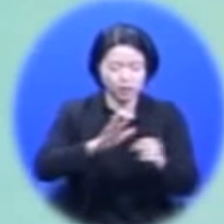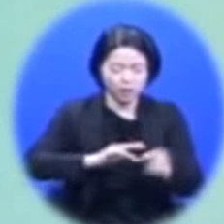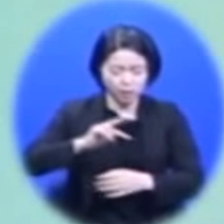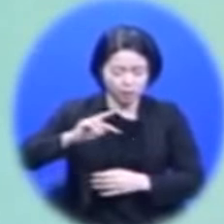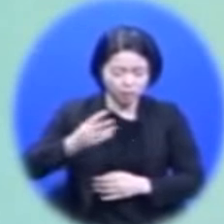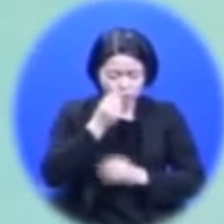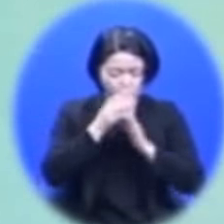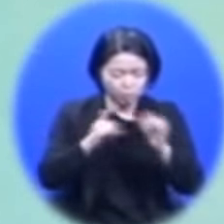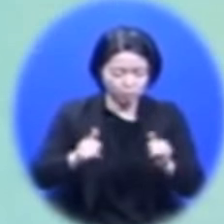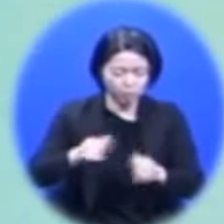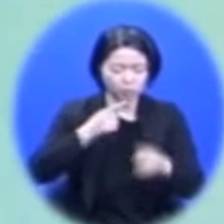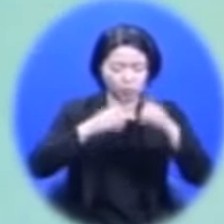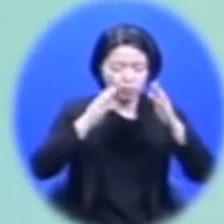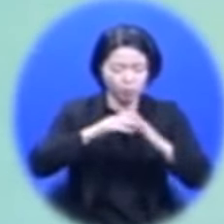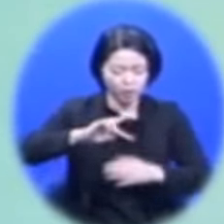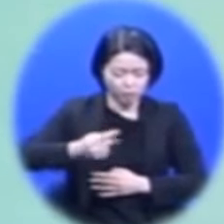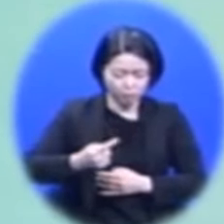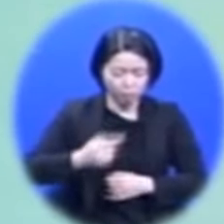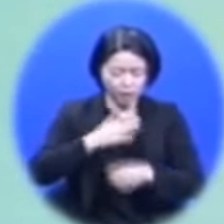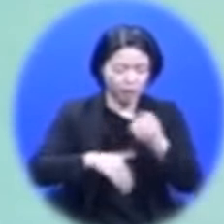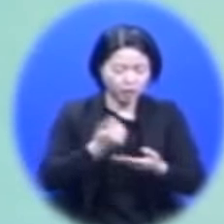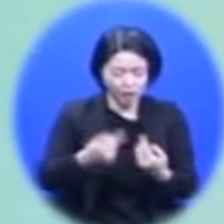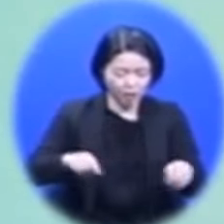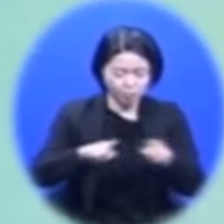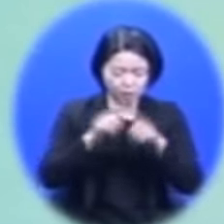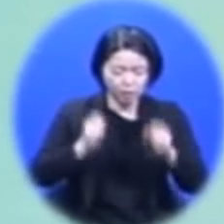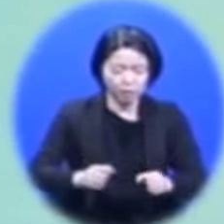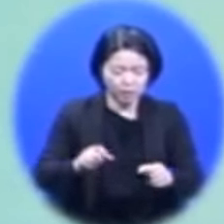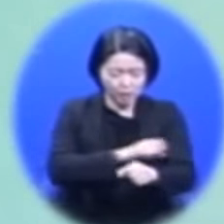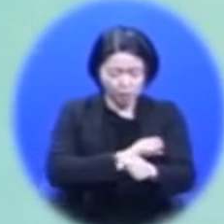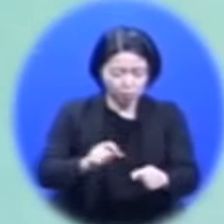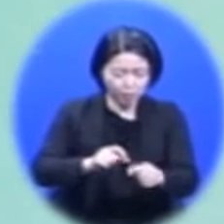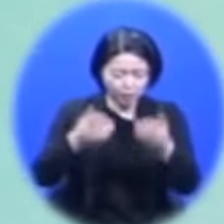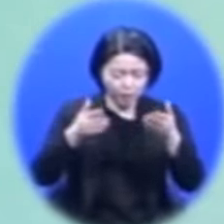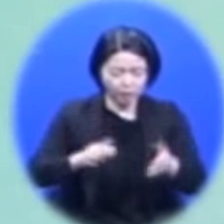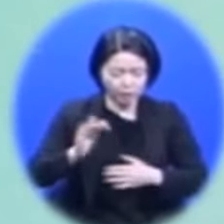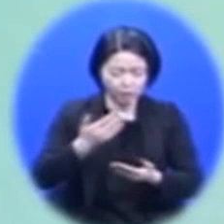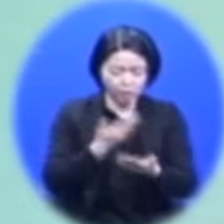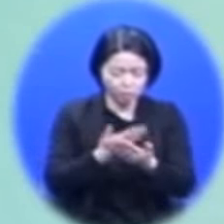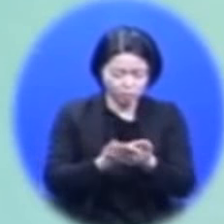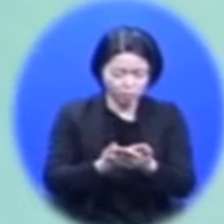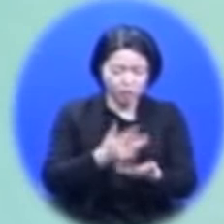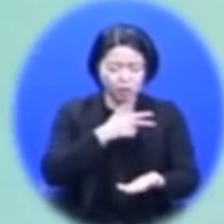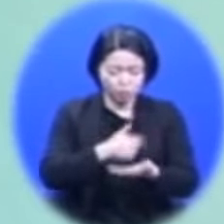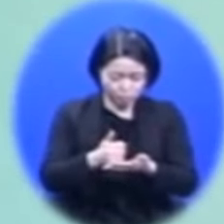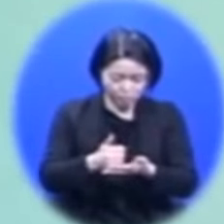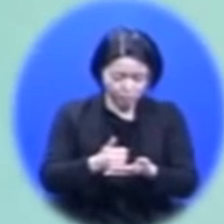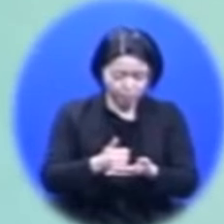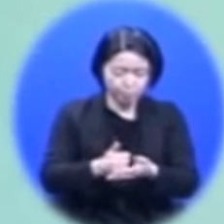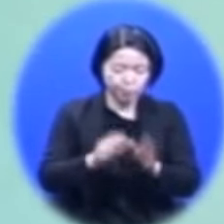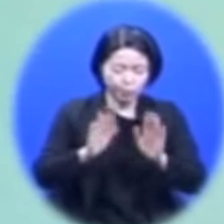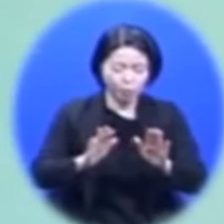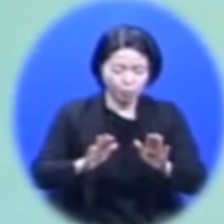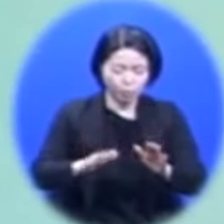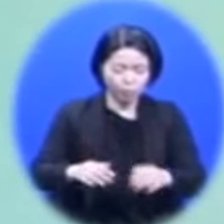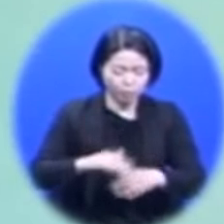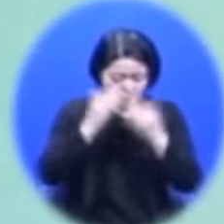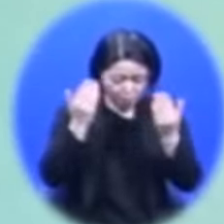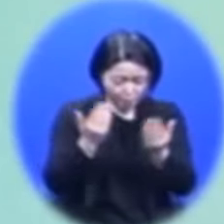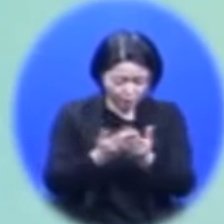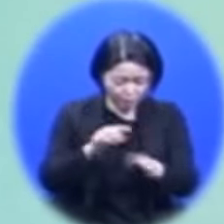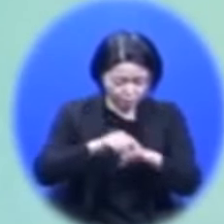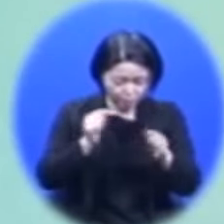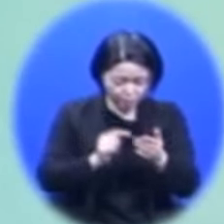또 교회에도 하나님이 함께하는 특별한 기간이 되게 해 주소서. 주님, 오늘도 저희들이 전심으로